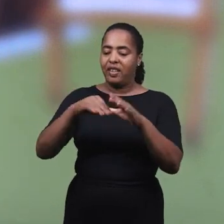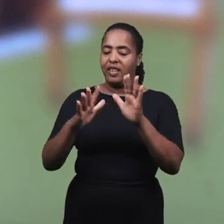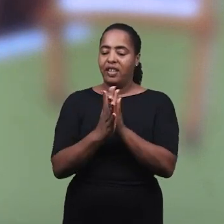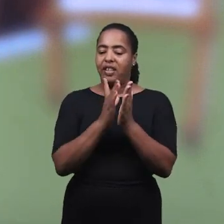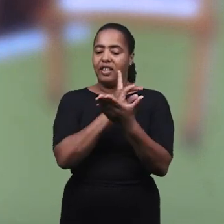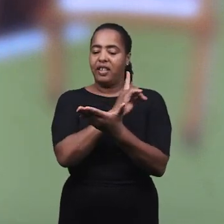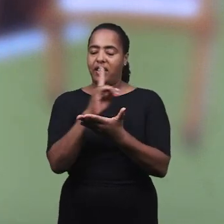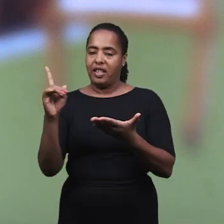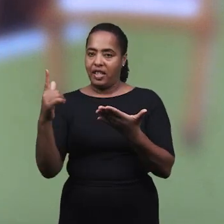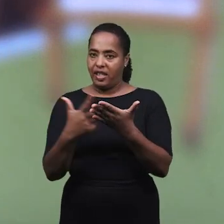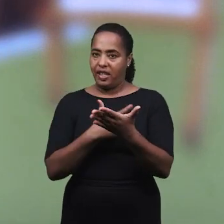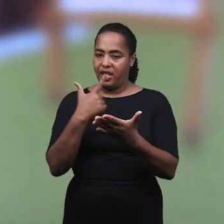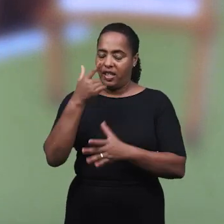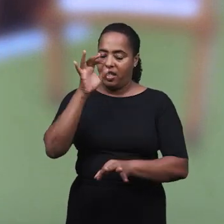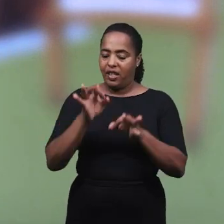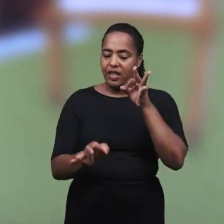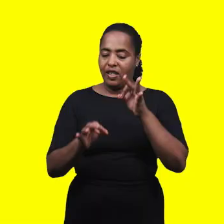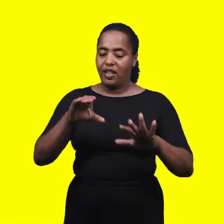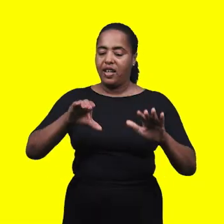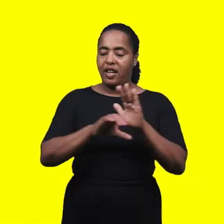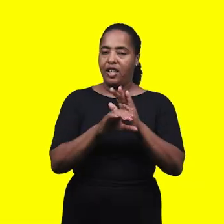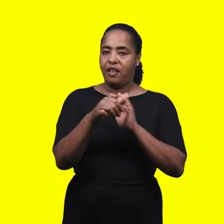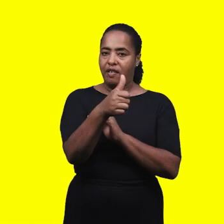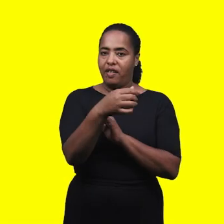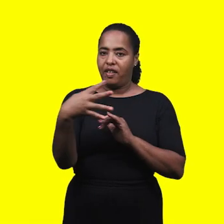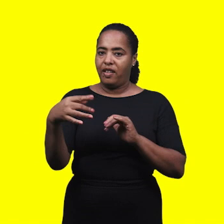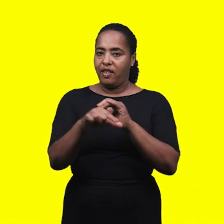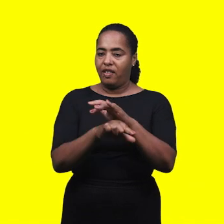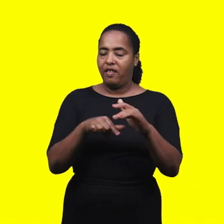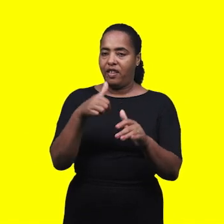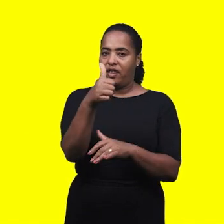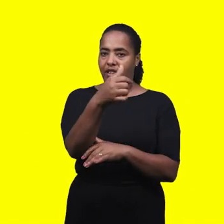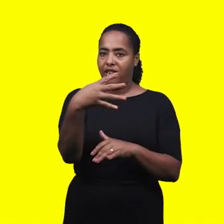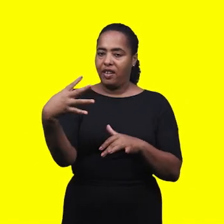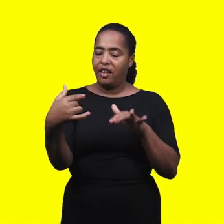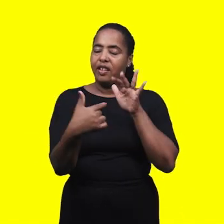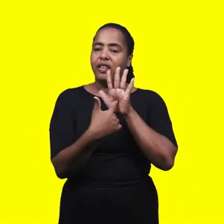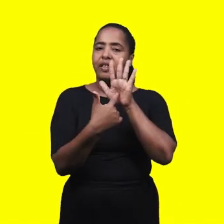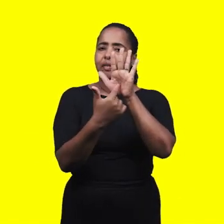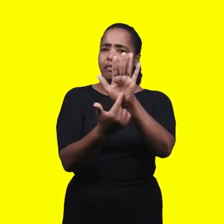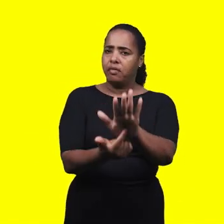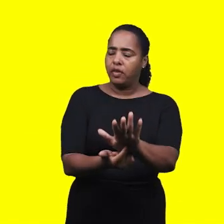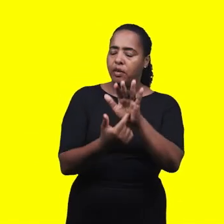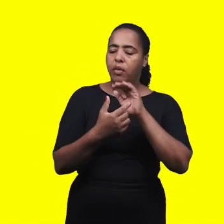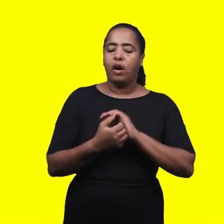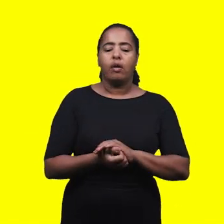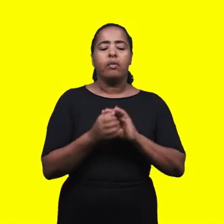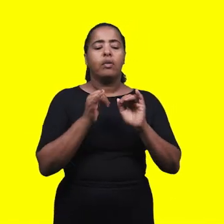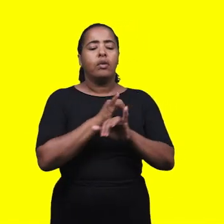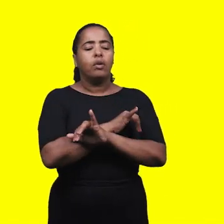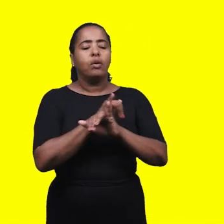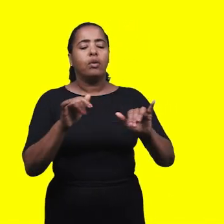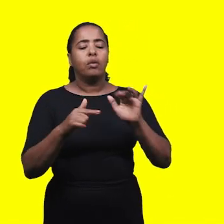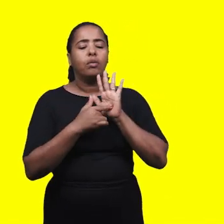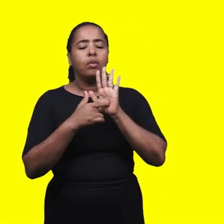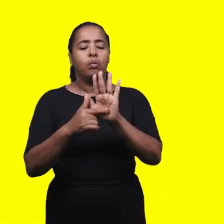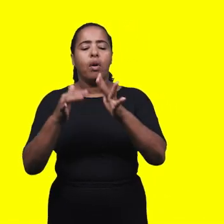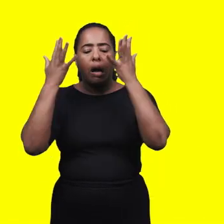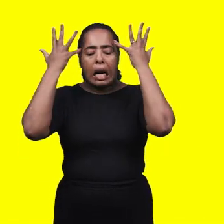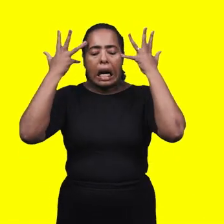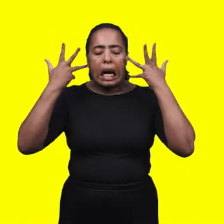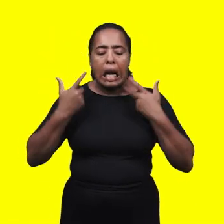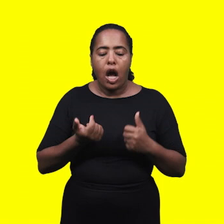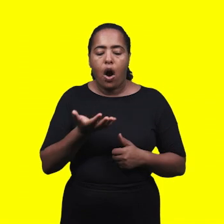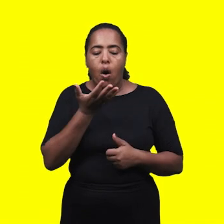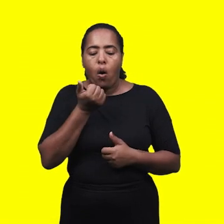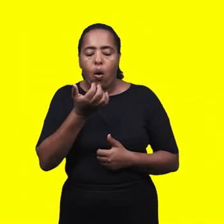se trouve dans la Bible, dans le livre de Juges, chapitre 14, verset 14, qui dit: Alors il leur a dit, de